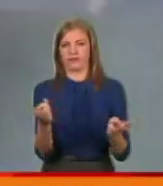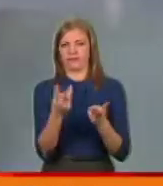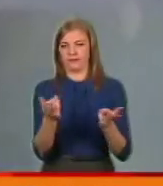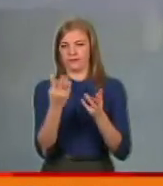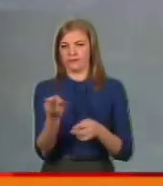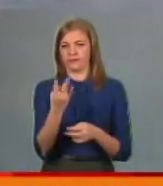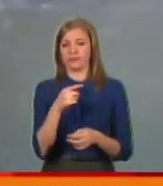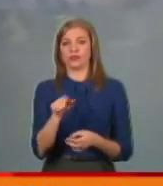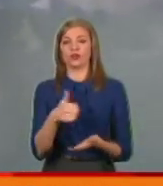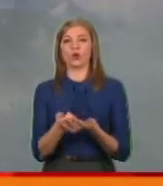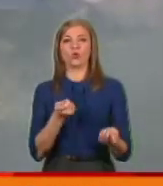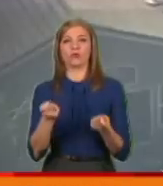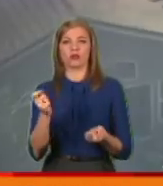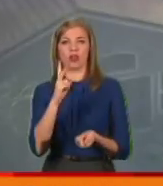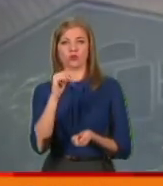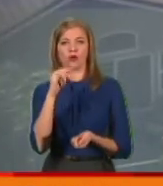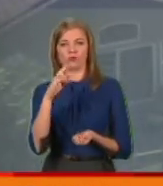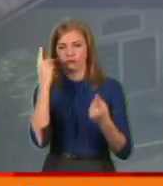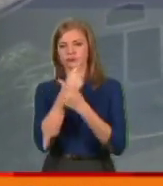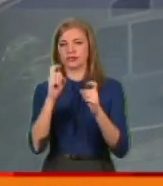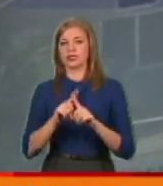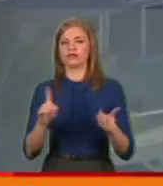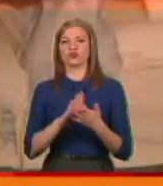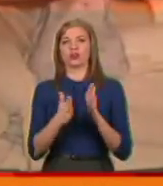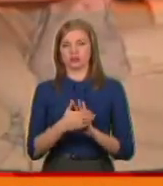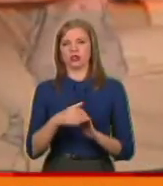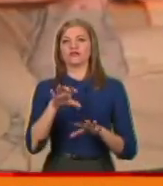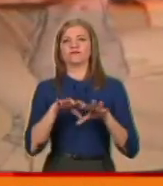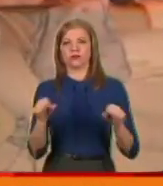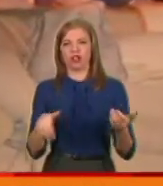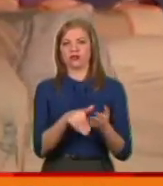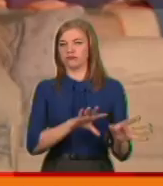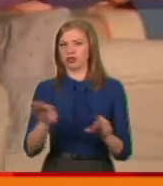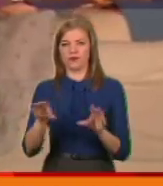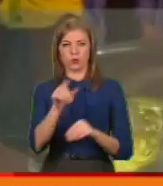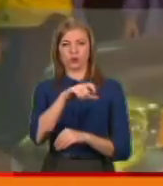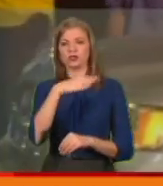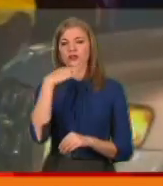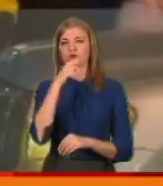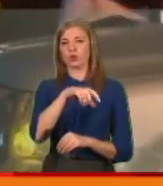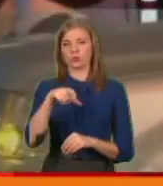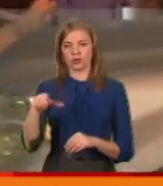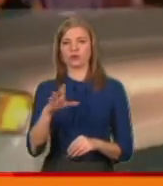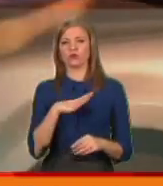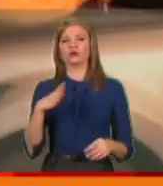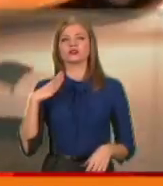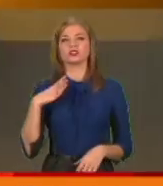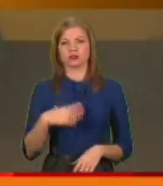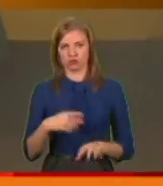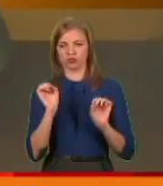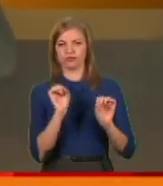вогнем. Губернатор Каліфорнії оголосив надзвичайний стан. Влада евакуює людей. Десятки тисяч каліфорнійців були